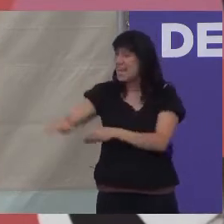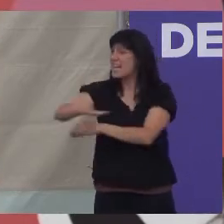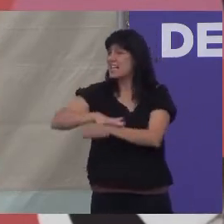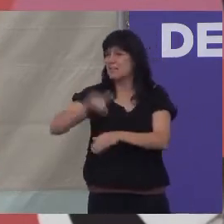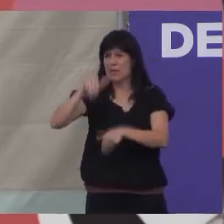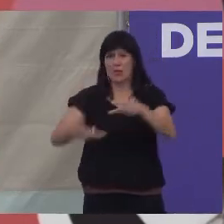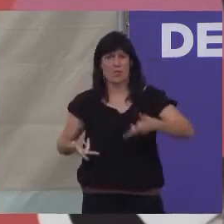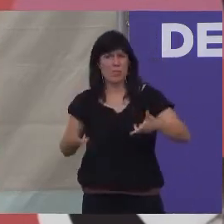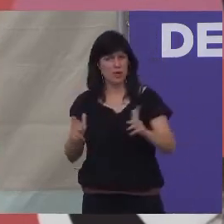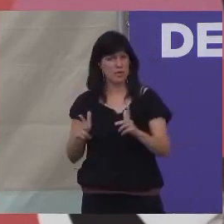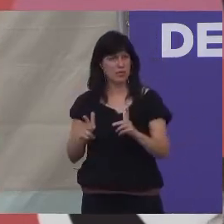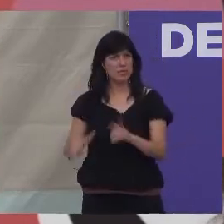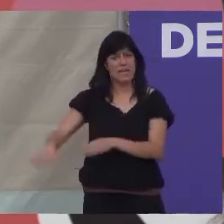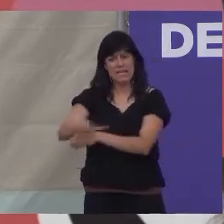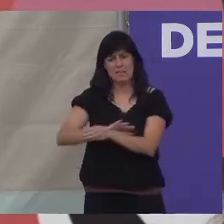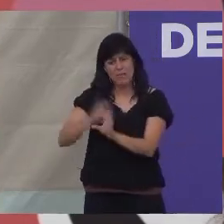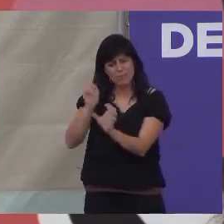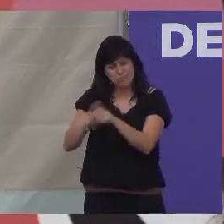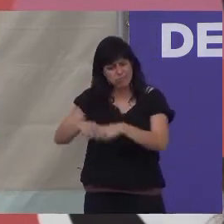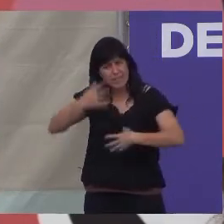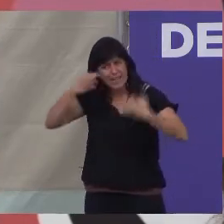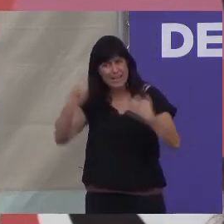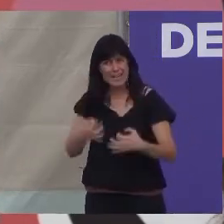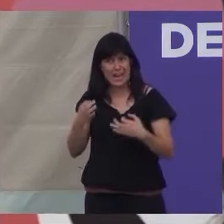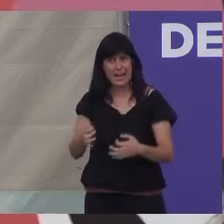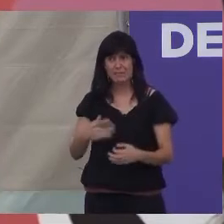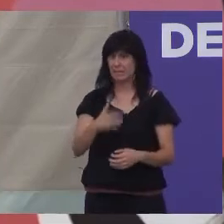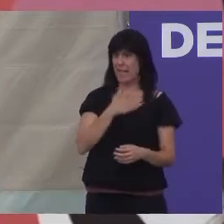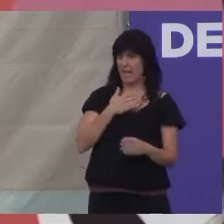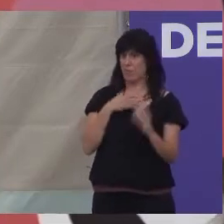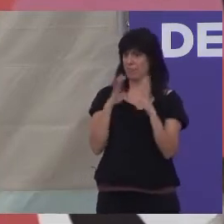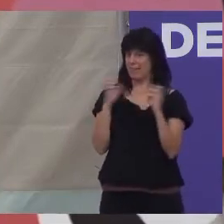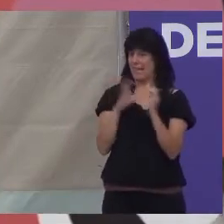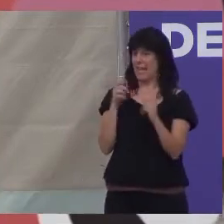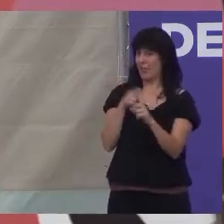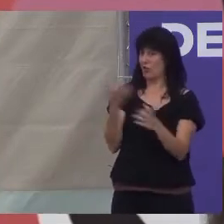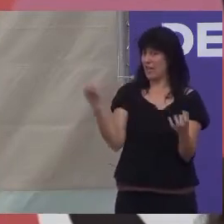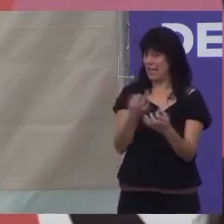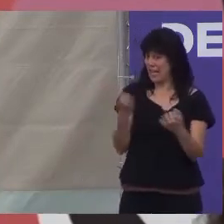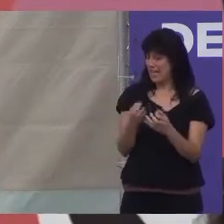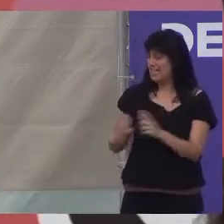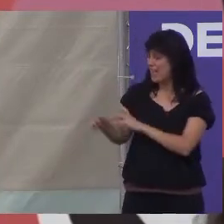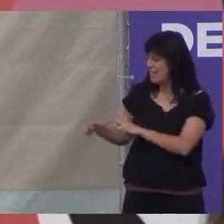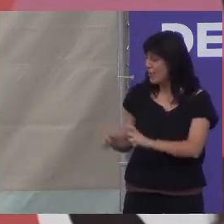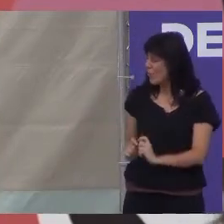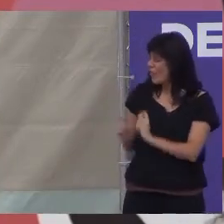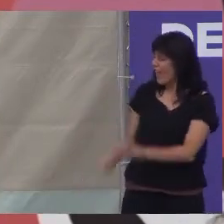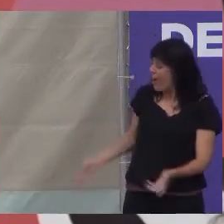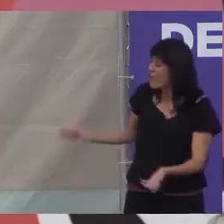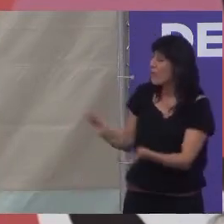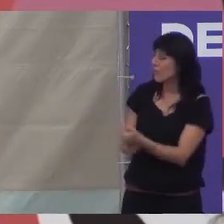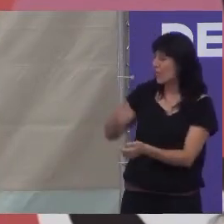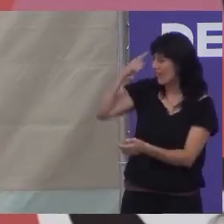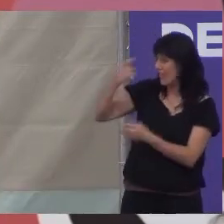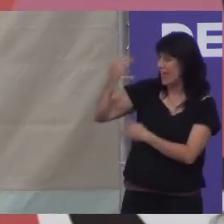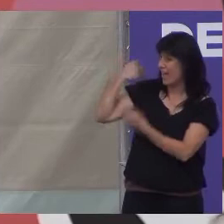democràtics i participatius. El meu afany és fer retornar als cercles la il·lusió dels inicis